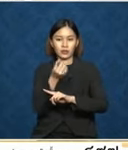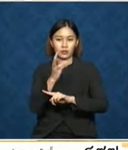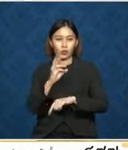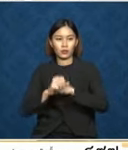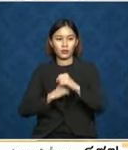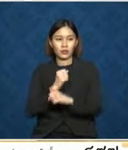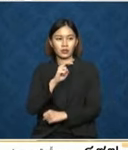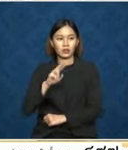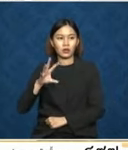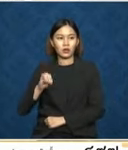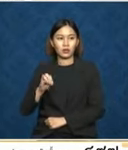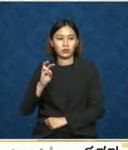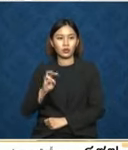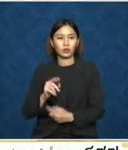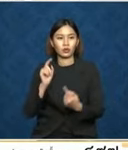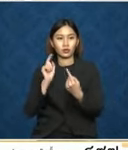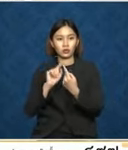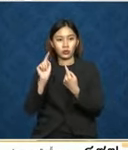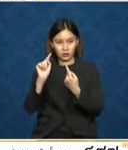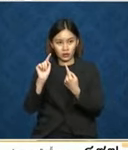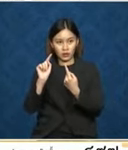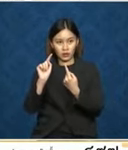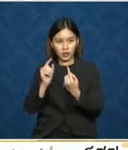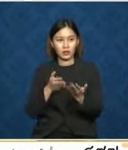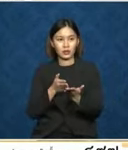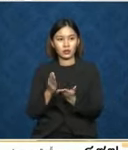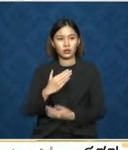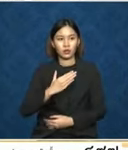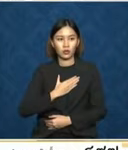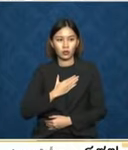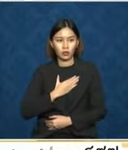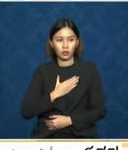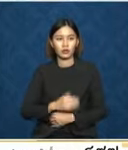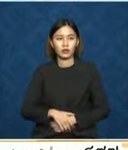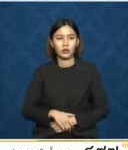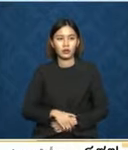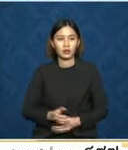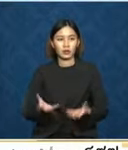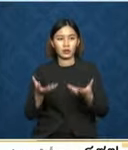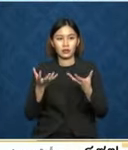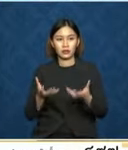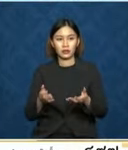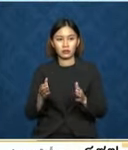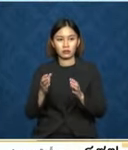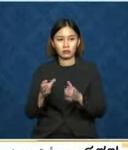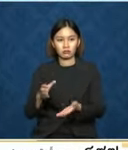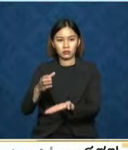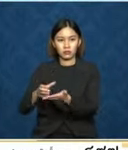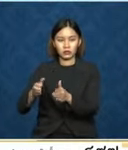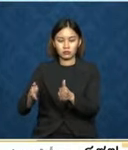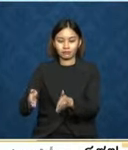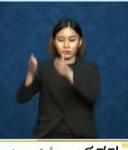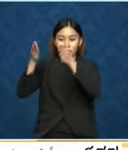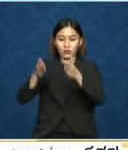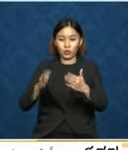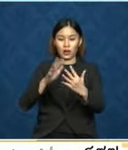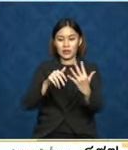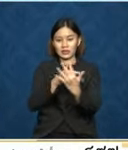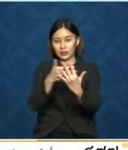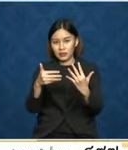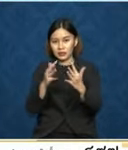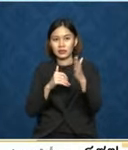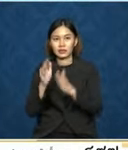2566เรื่องแพนปูนในเขพื้นที่ยาวาโดยแพนปูนนี้ตั้งอยู่ที่พื้นที่ผังเมืองสีน้ำตาลซึ่งเป็น